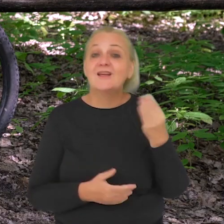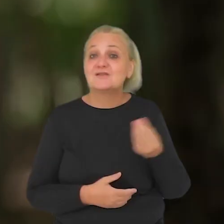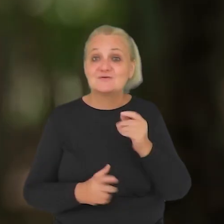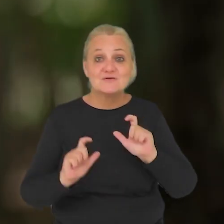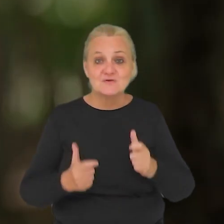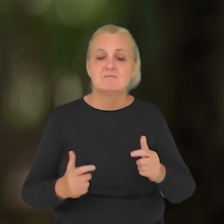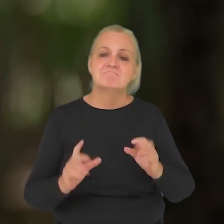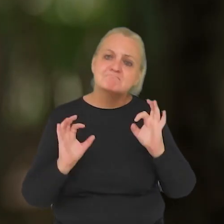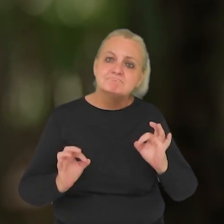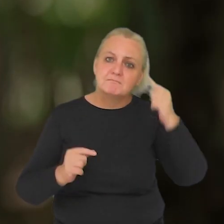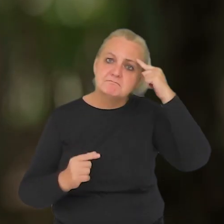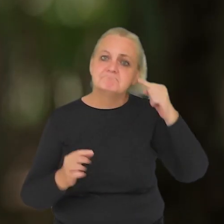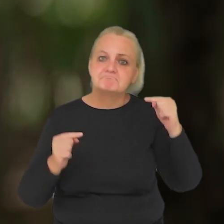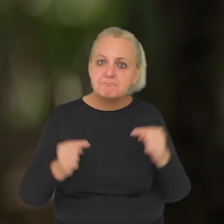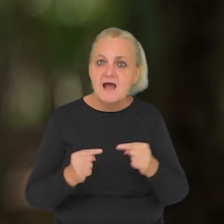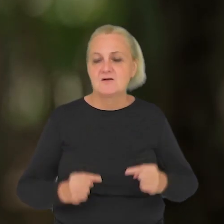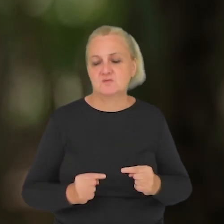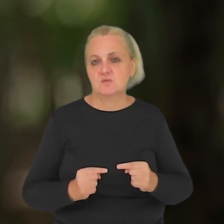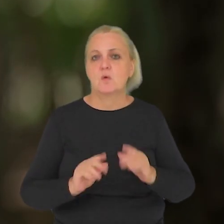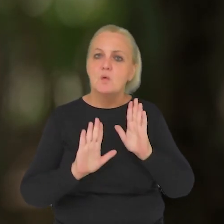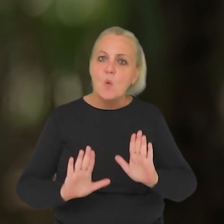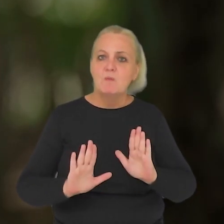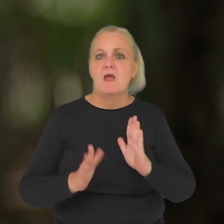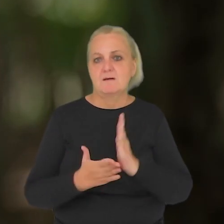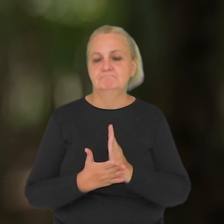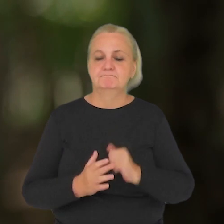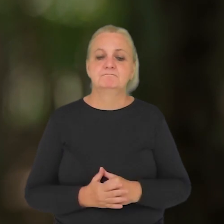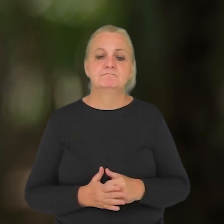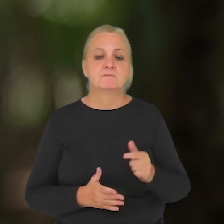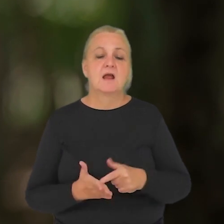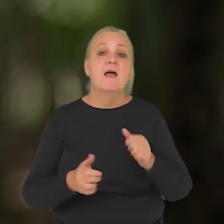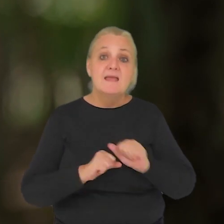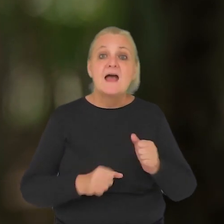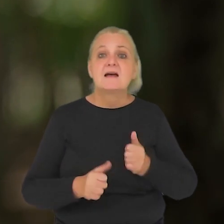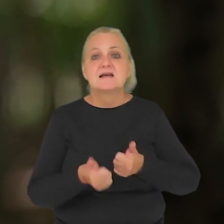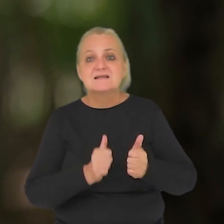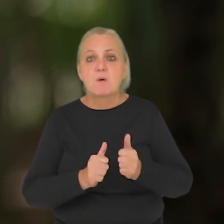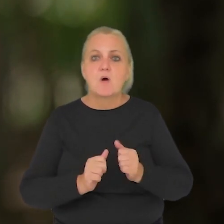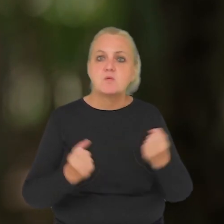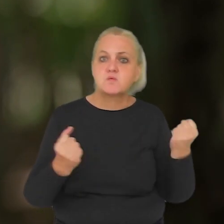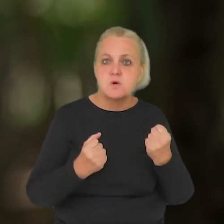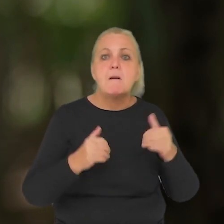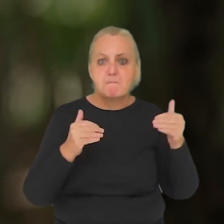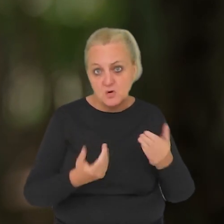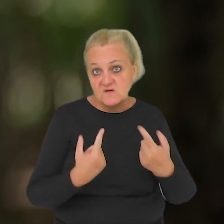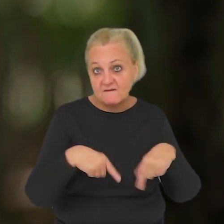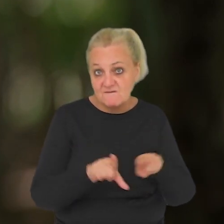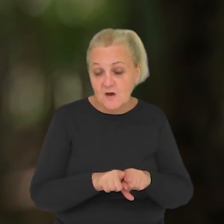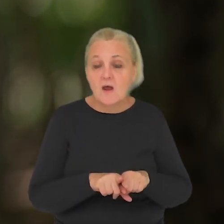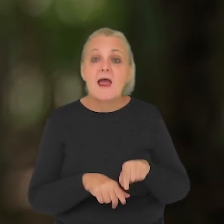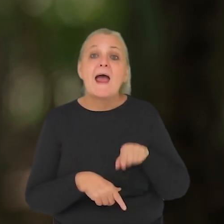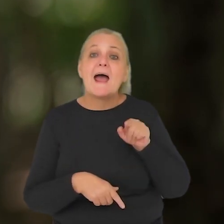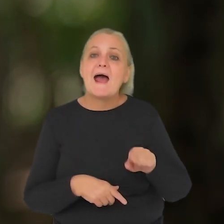podchodził. I oczywiście zdroworozsądkowo, z umiarem, tak? Czyli są ekstremalne sporty możliwe